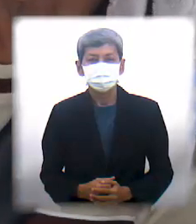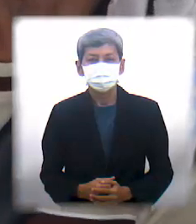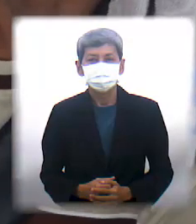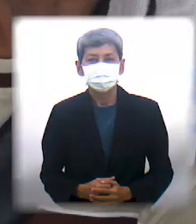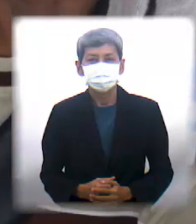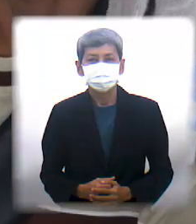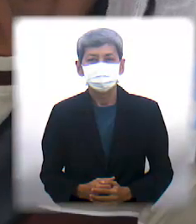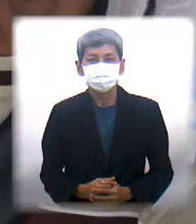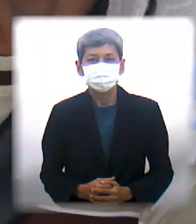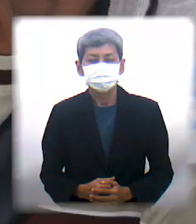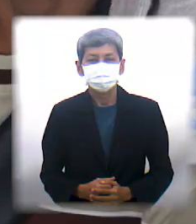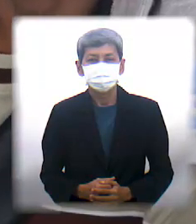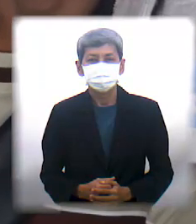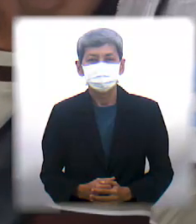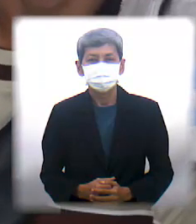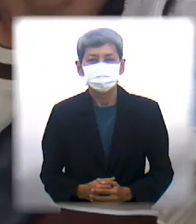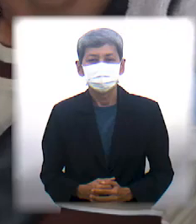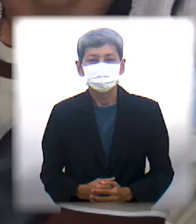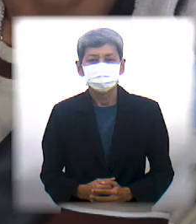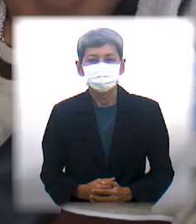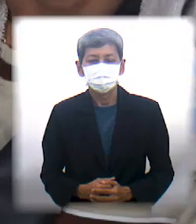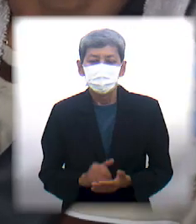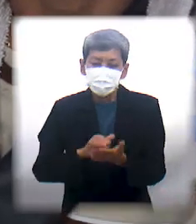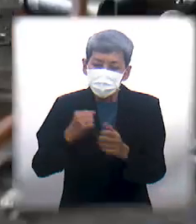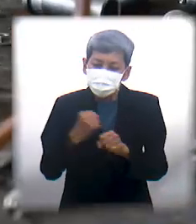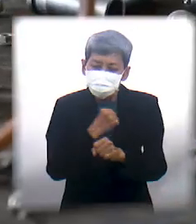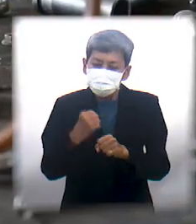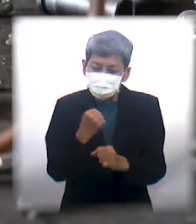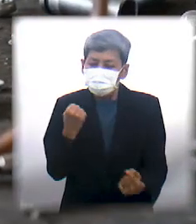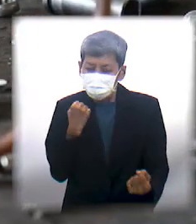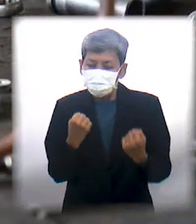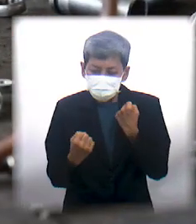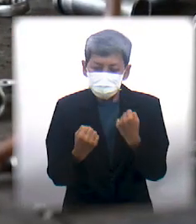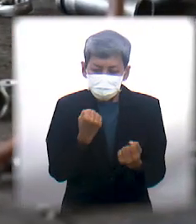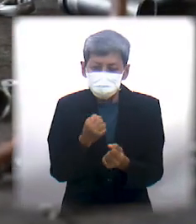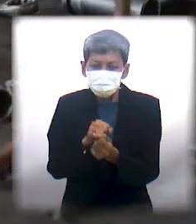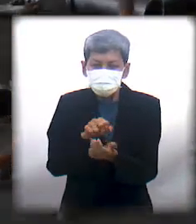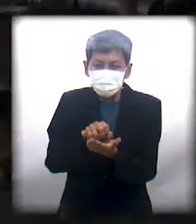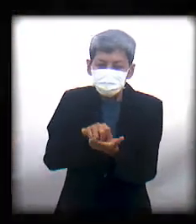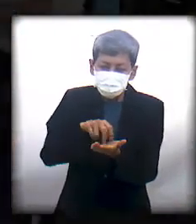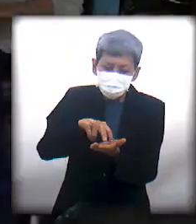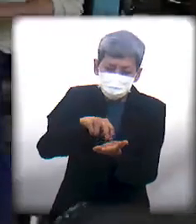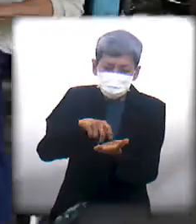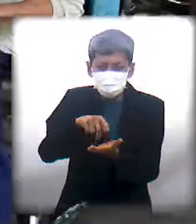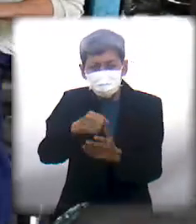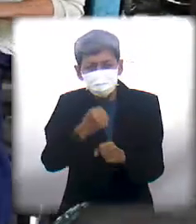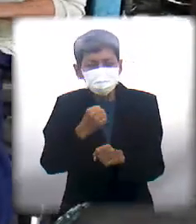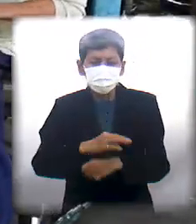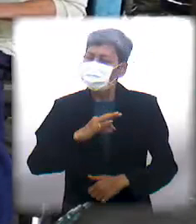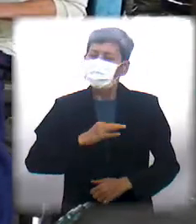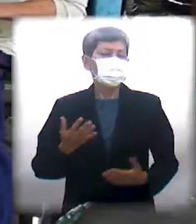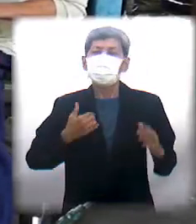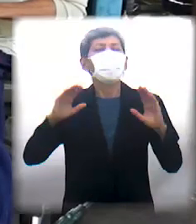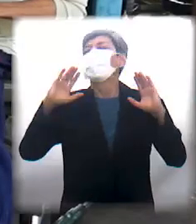กายภาพก็แล้วย้ายหมอก็แล้วเปลี่ยนโรงพยาบาลก็แล้ว ไม่รู้สึกดีขึ้นเลย ใช่ ก็เลยไม่เอ